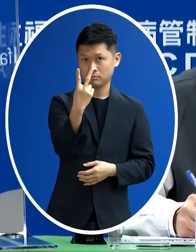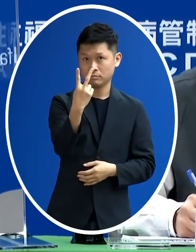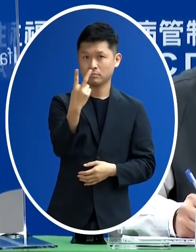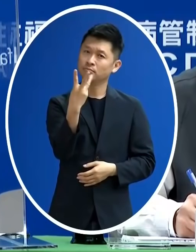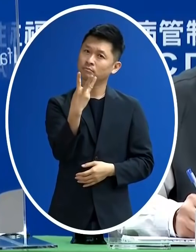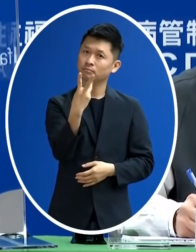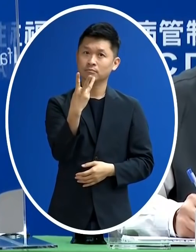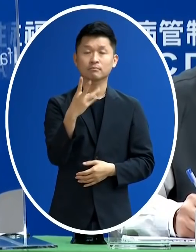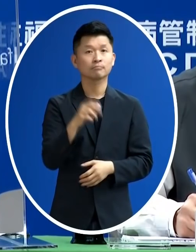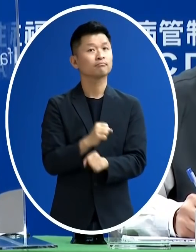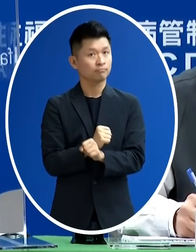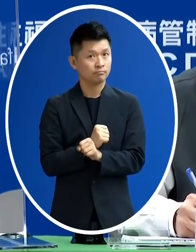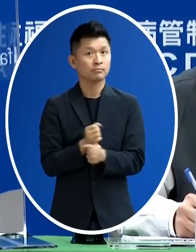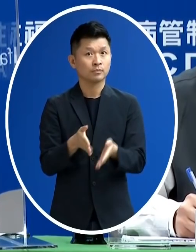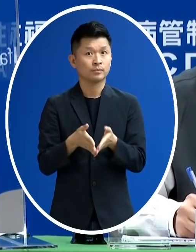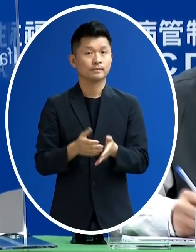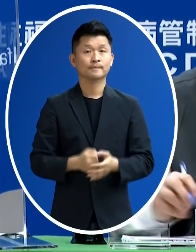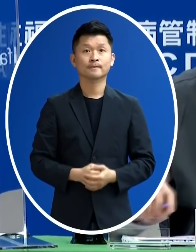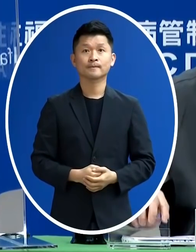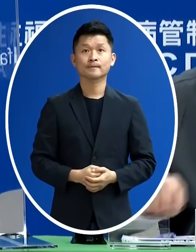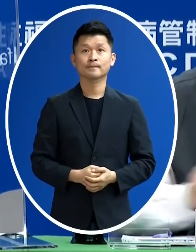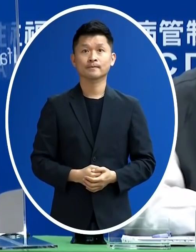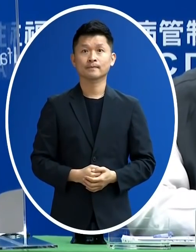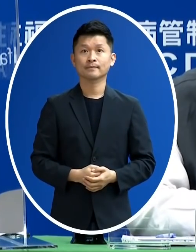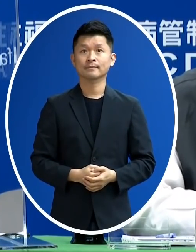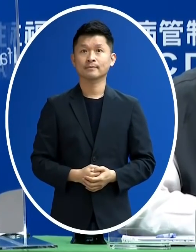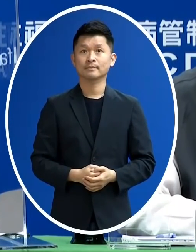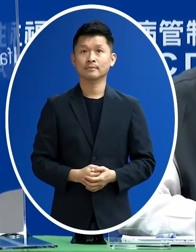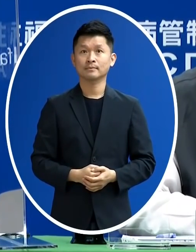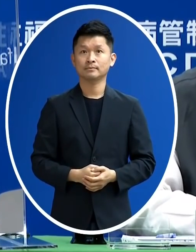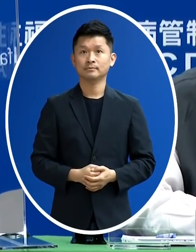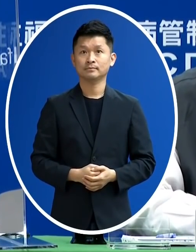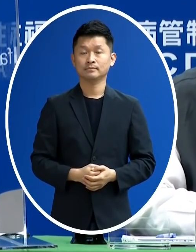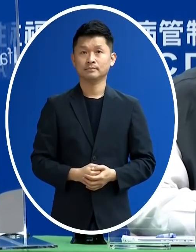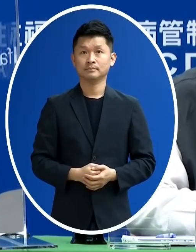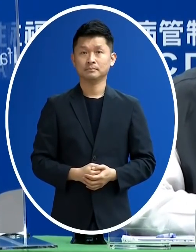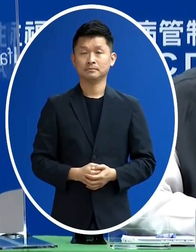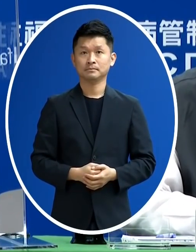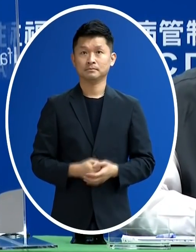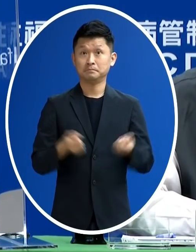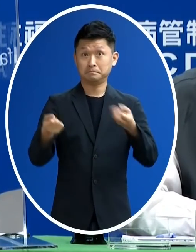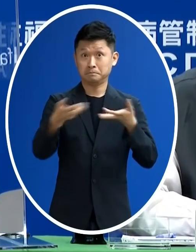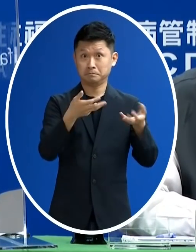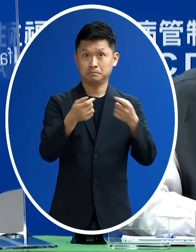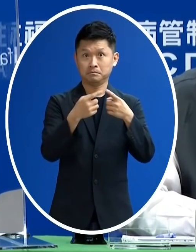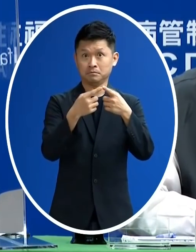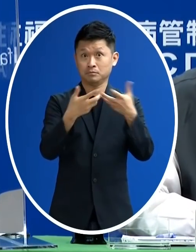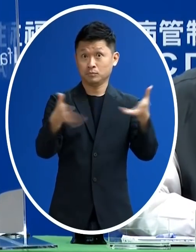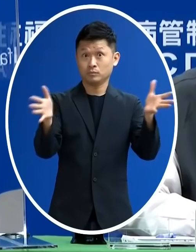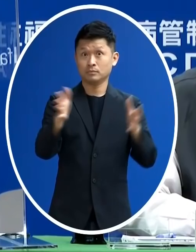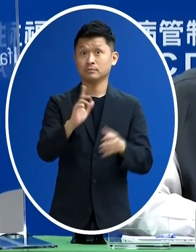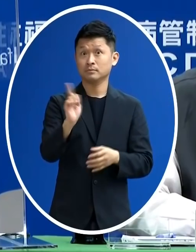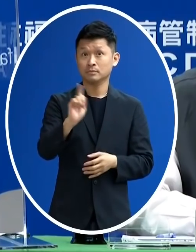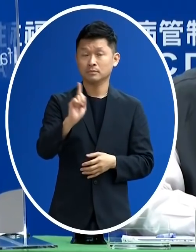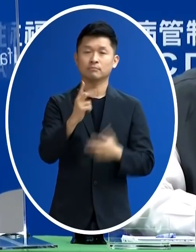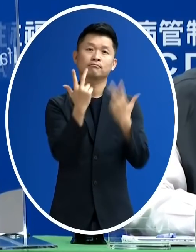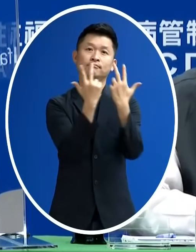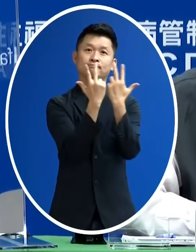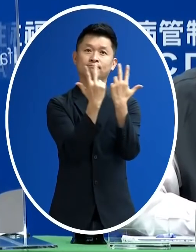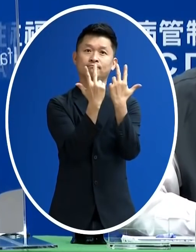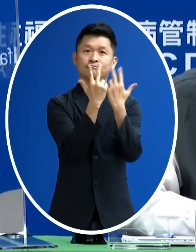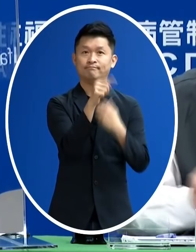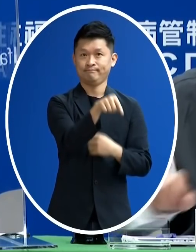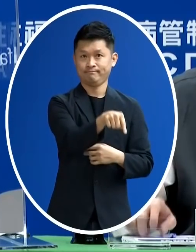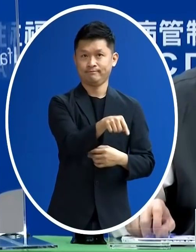特别注意。那这里面大概比较大的哈，比较大的大概就是，好在新北